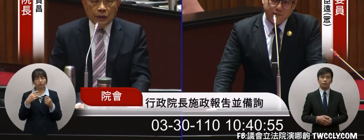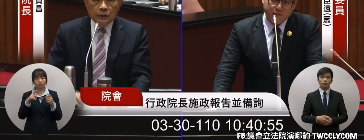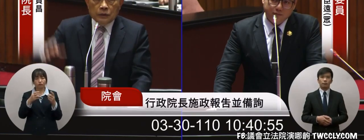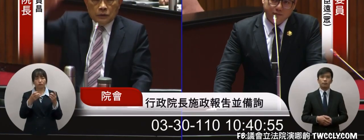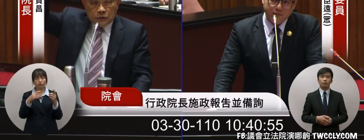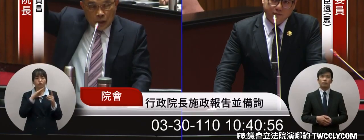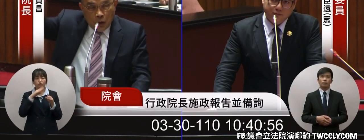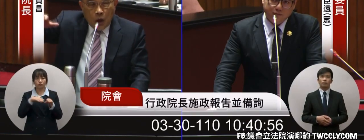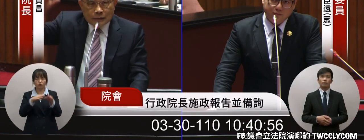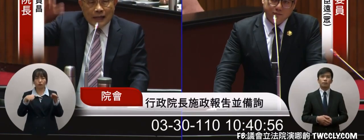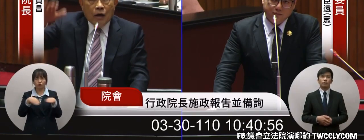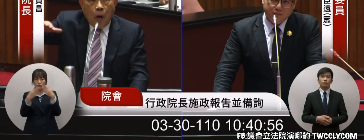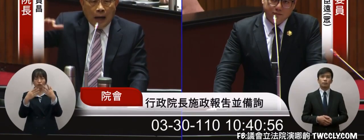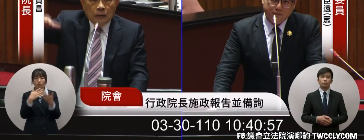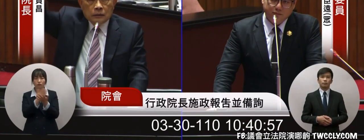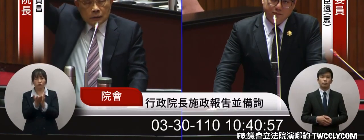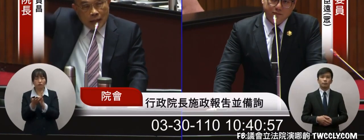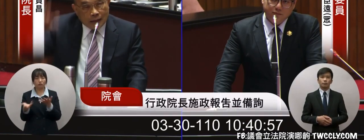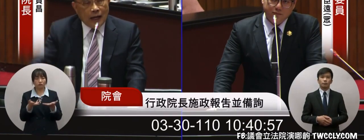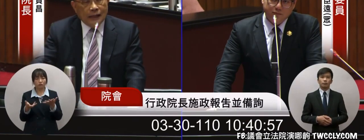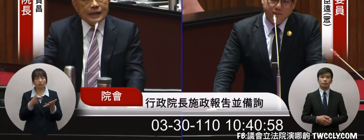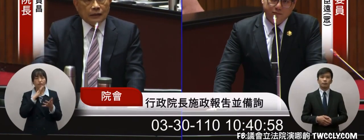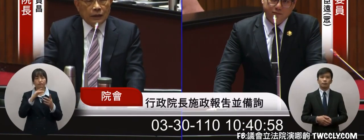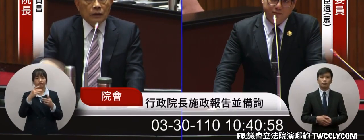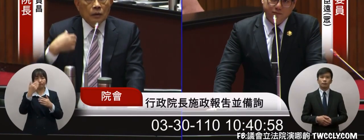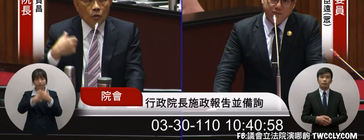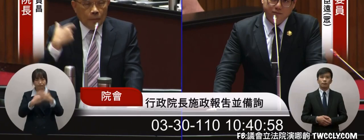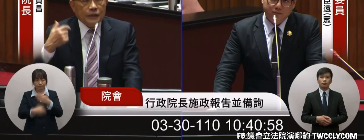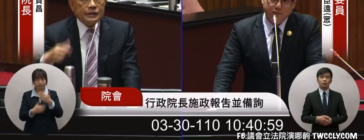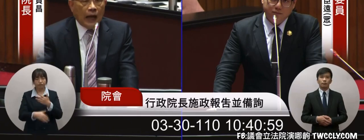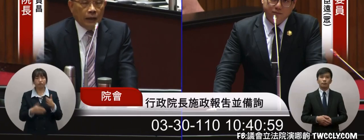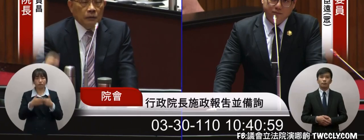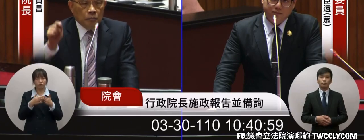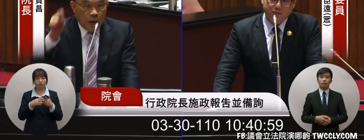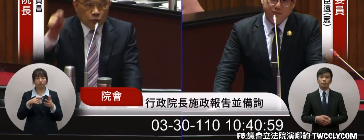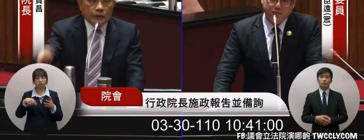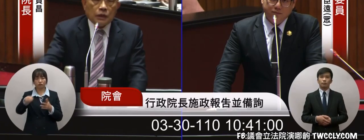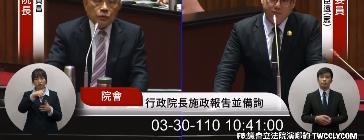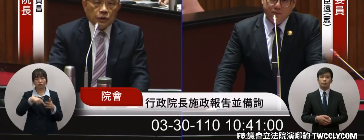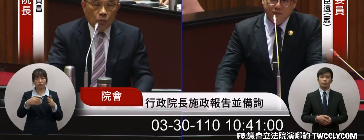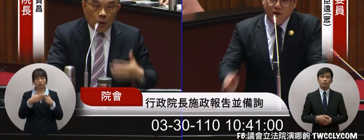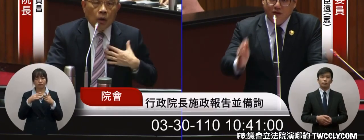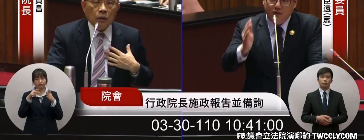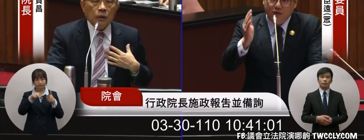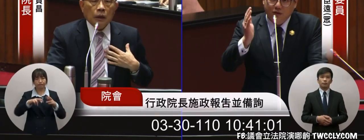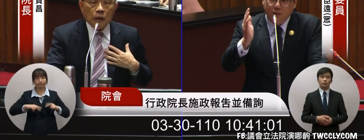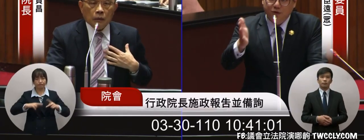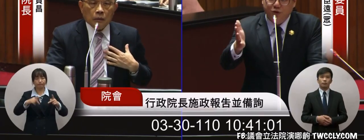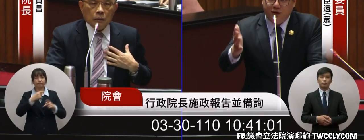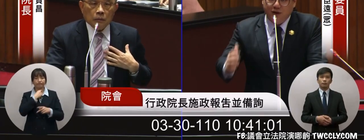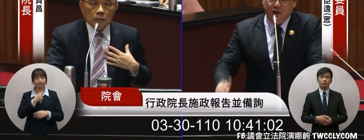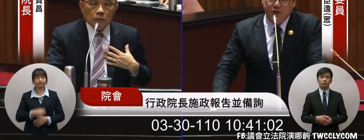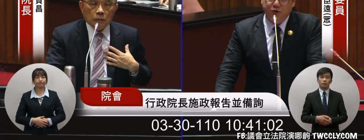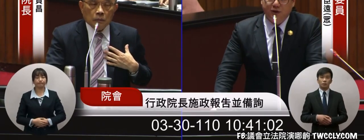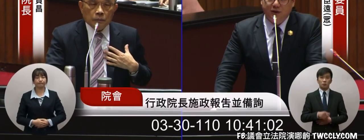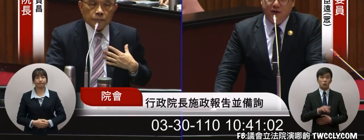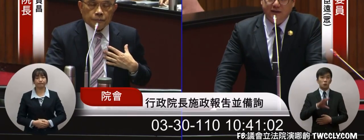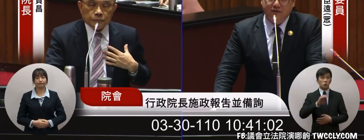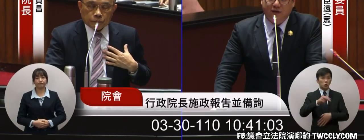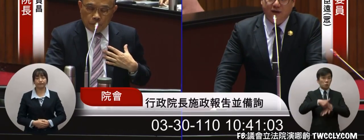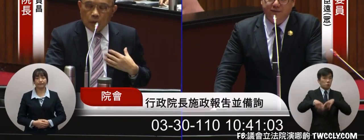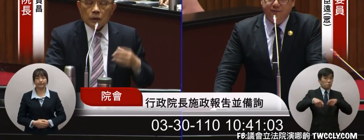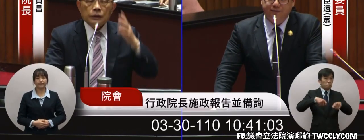禍死亡率車禍傷亡大大來降低我們一起來面對這個問題你有沒有具體